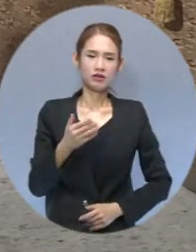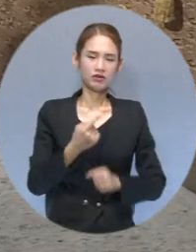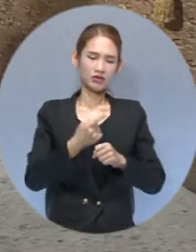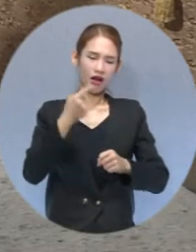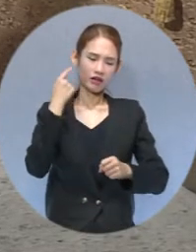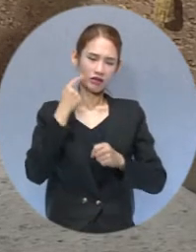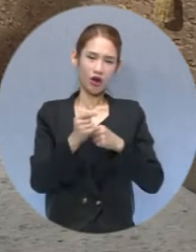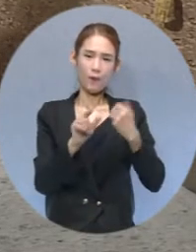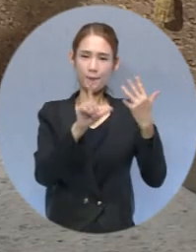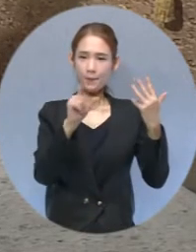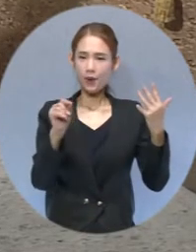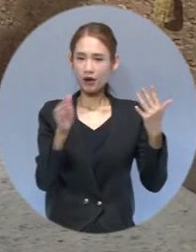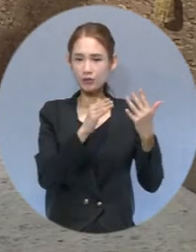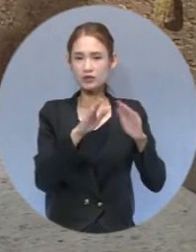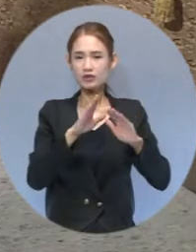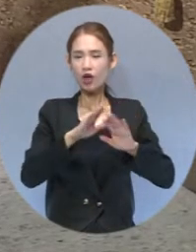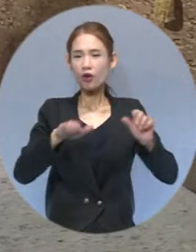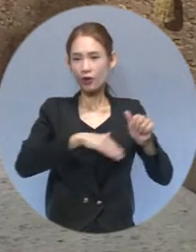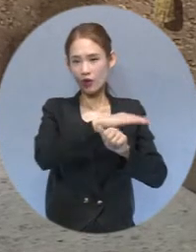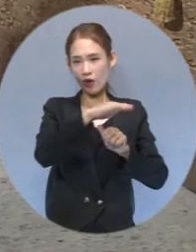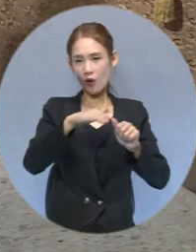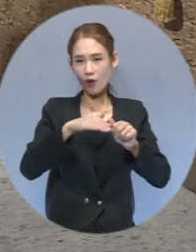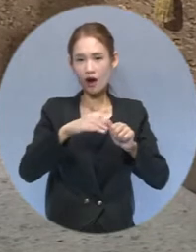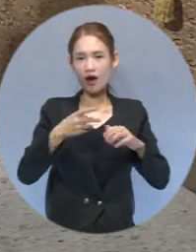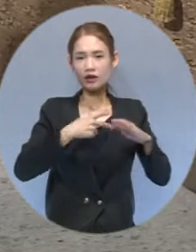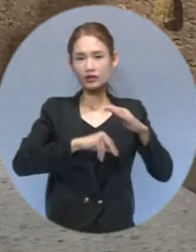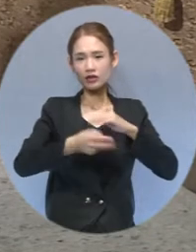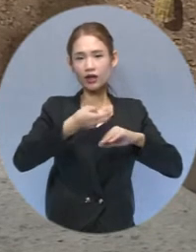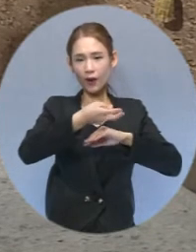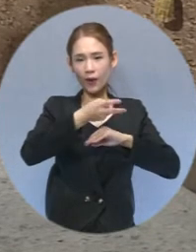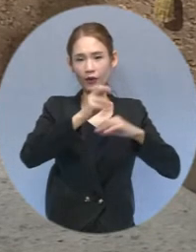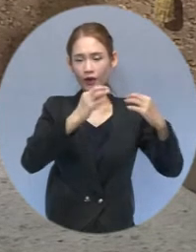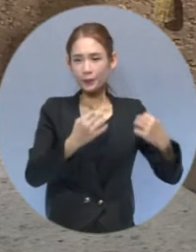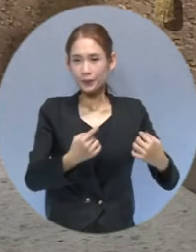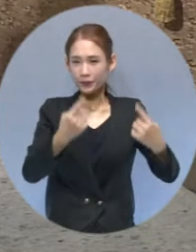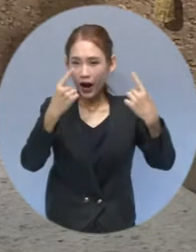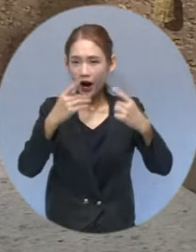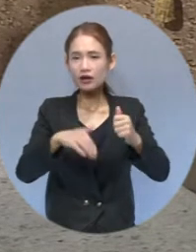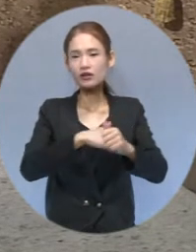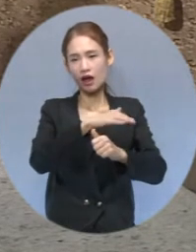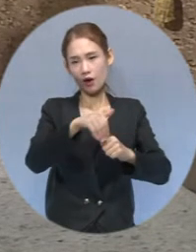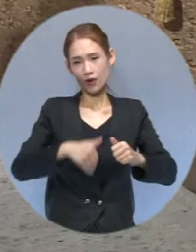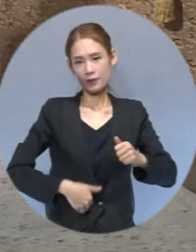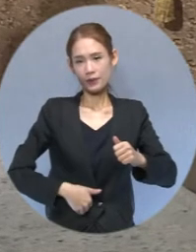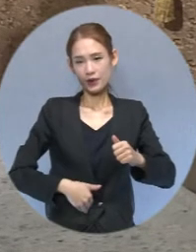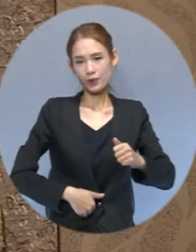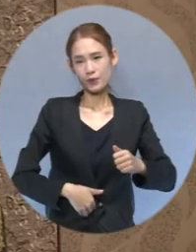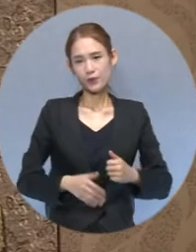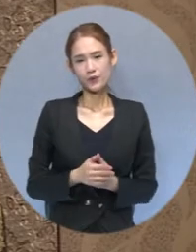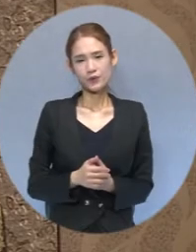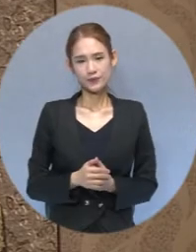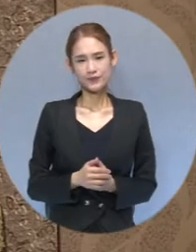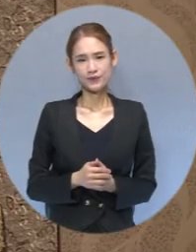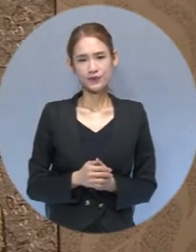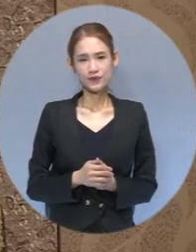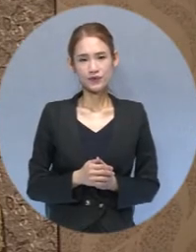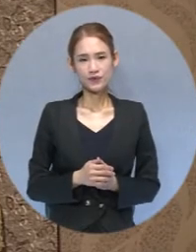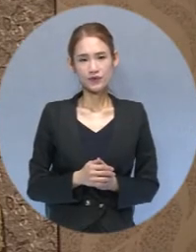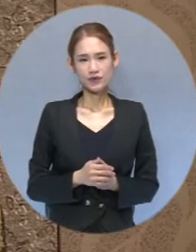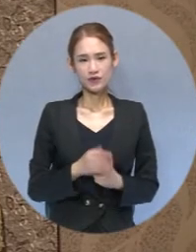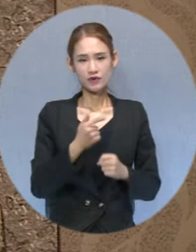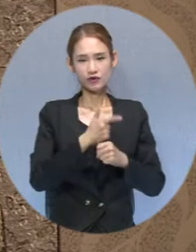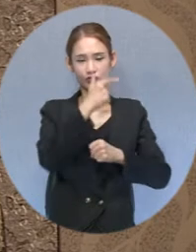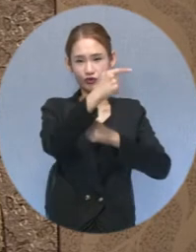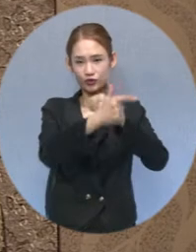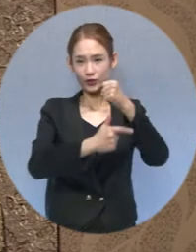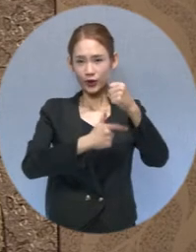8월서부터 저희들의 사실 현안은 대중교통 요금 인상이었습니다. 그러니까 지금 대중교통 요금이 6년째